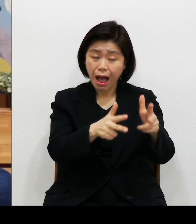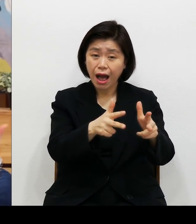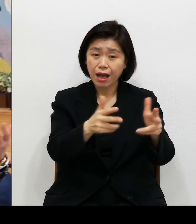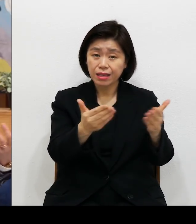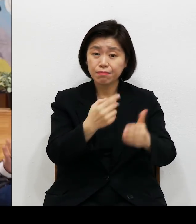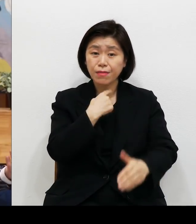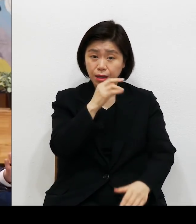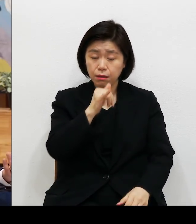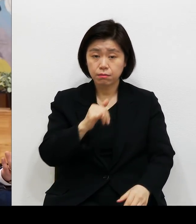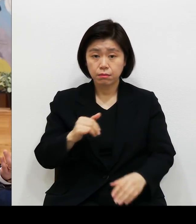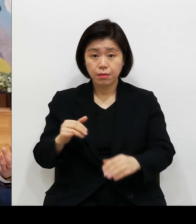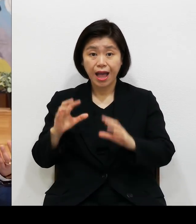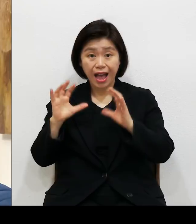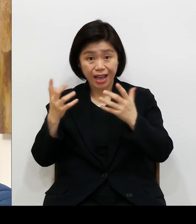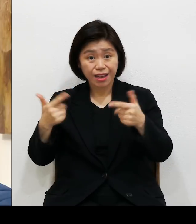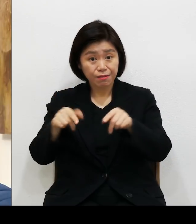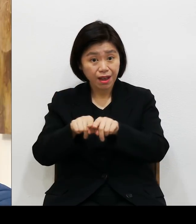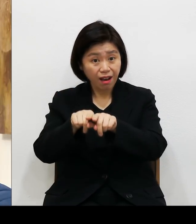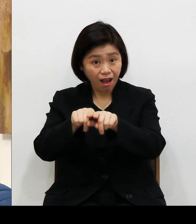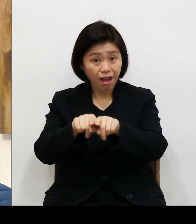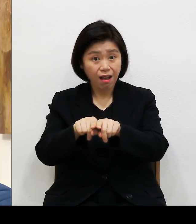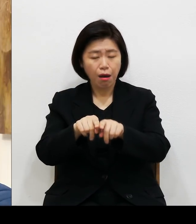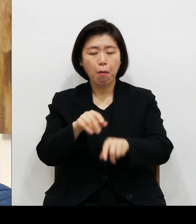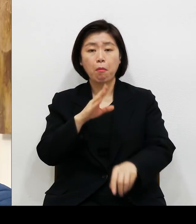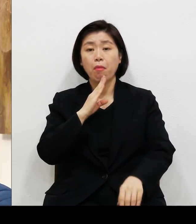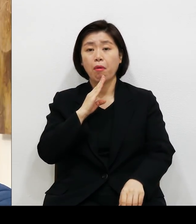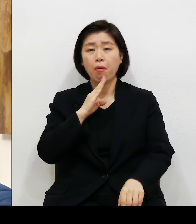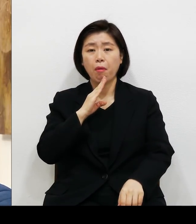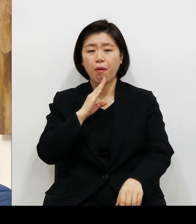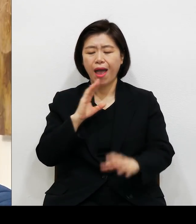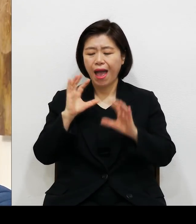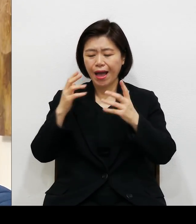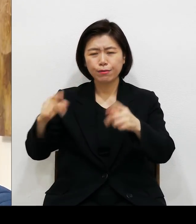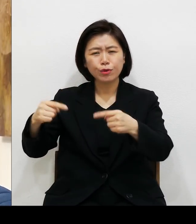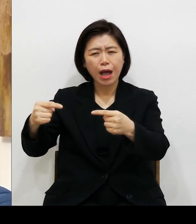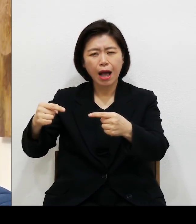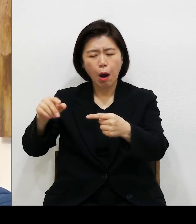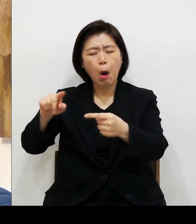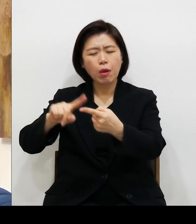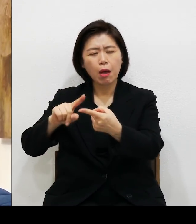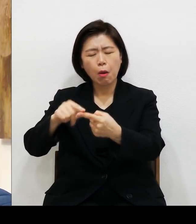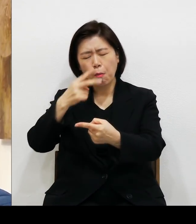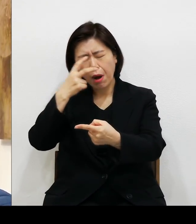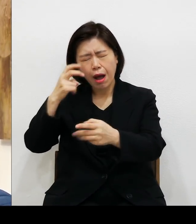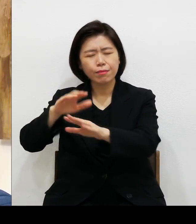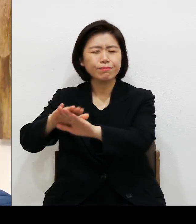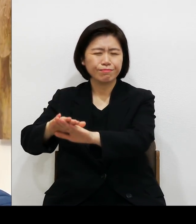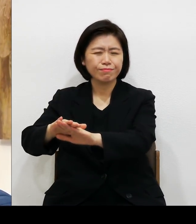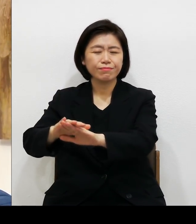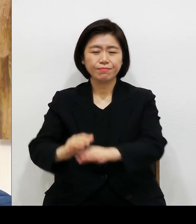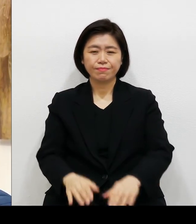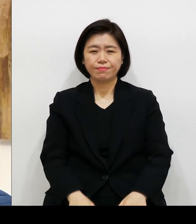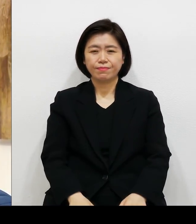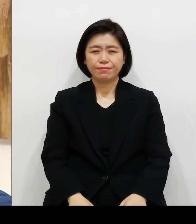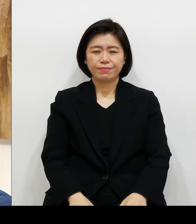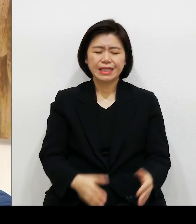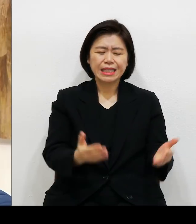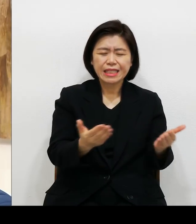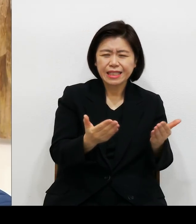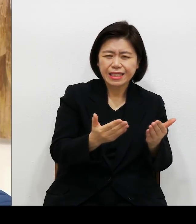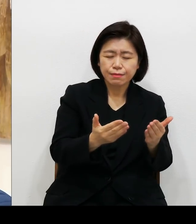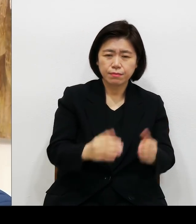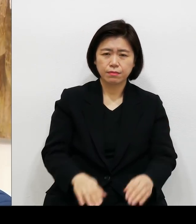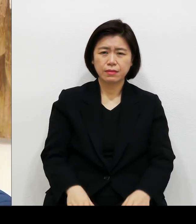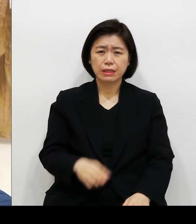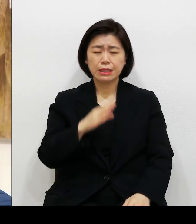일할 동안 그럼 아이도 같이 가서 그쵸 옆에 이제 놓고. 아기 그 유모차 거기에 재워놓고 하고